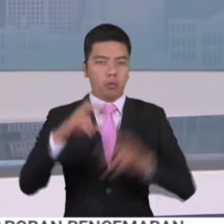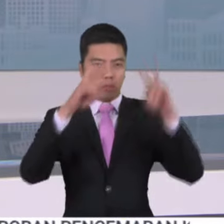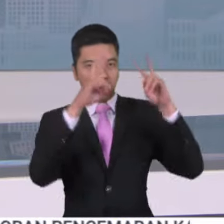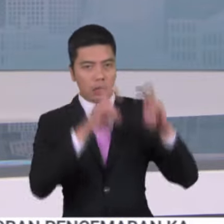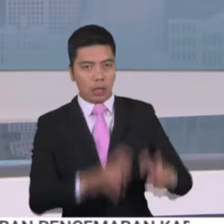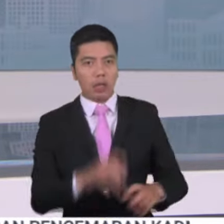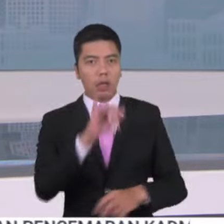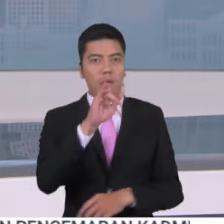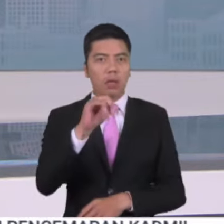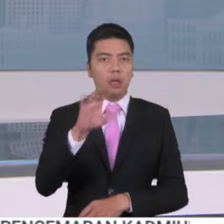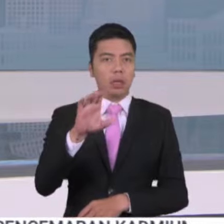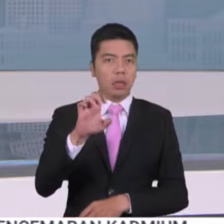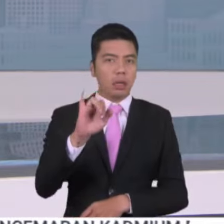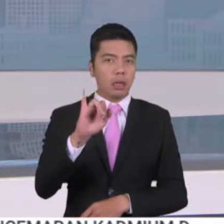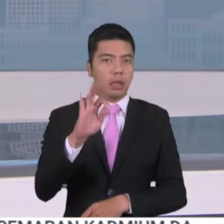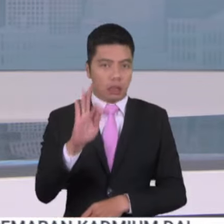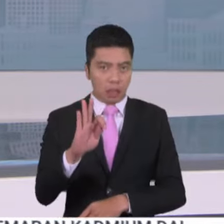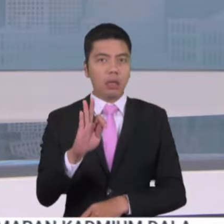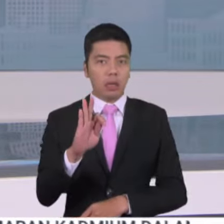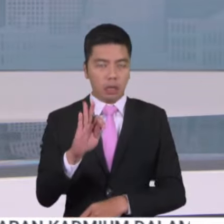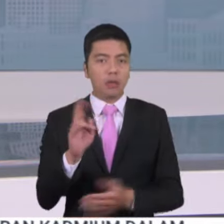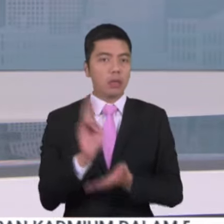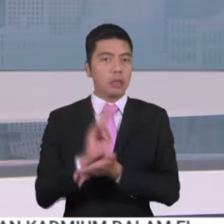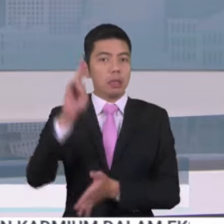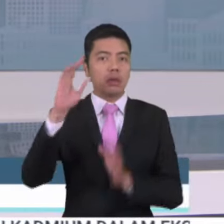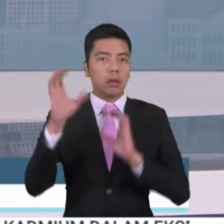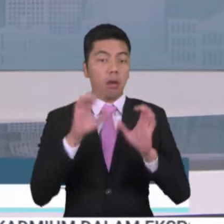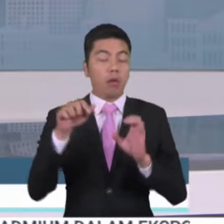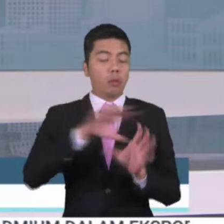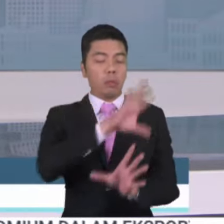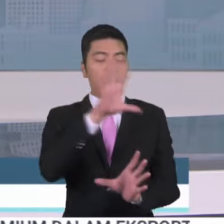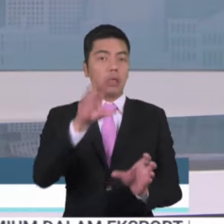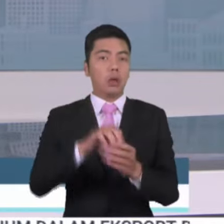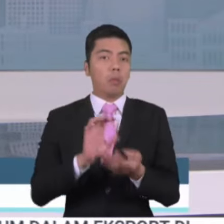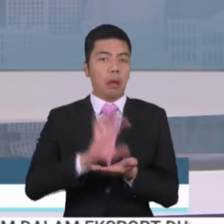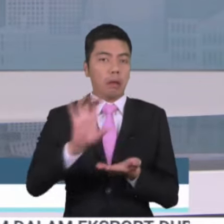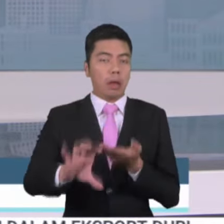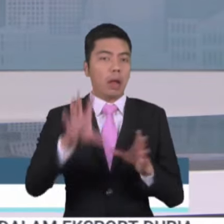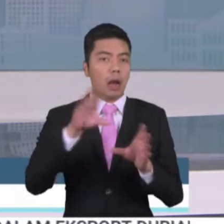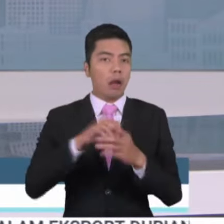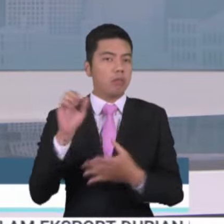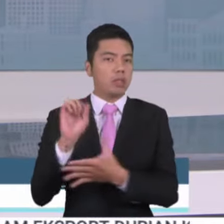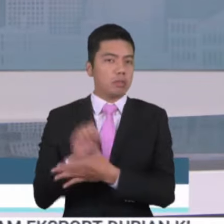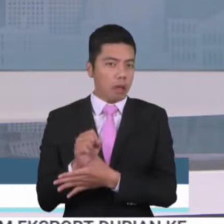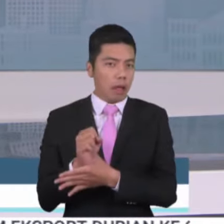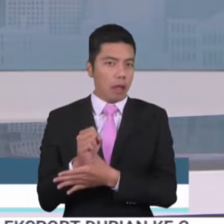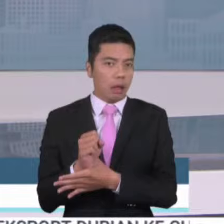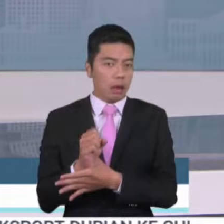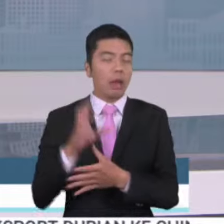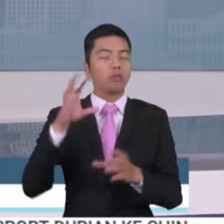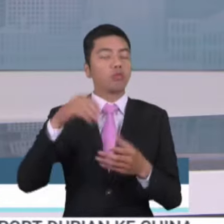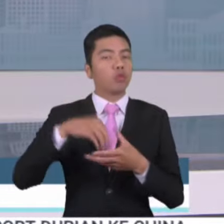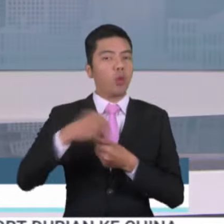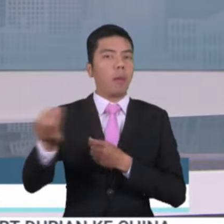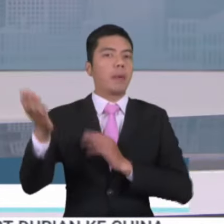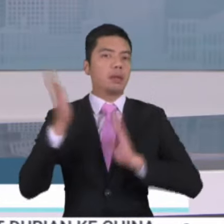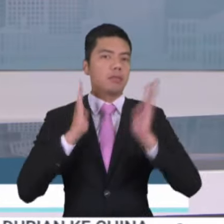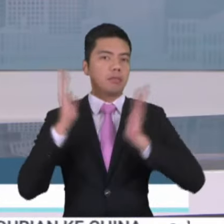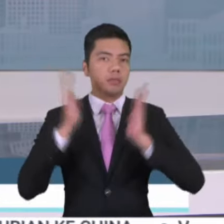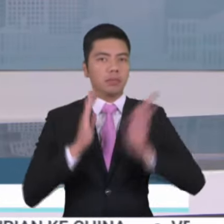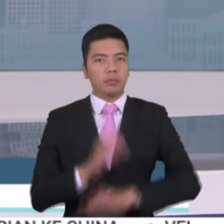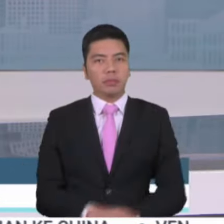INSEF University Dr. Muhammad Zaidi Muhammad Sabri berkata ini termasuk pelaburan dalam saham berpotensi tinggi di luar negara.